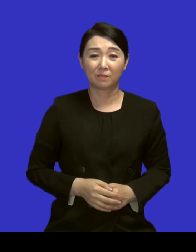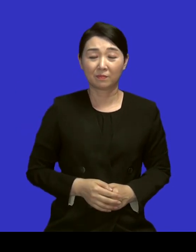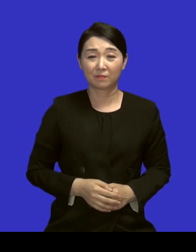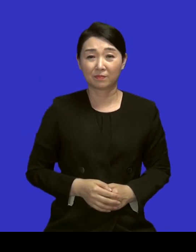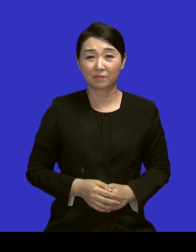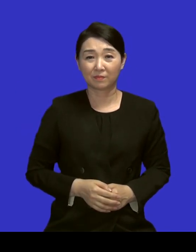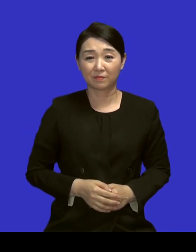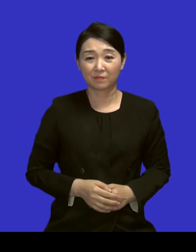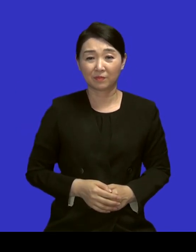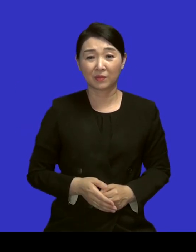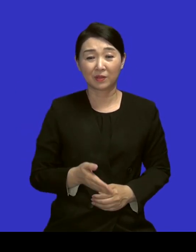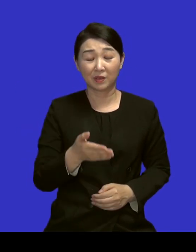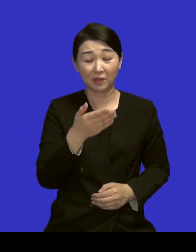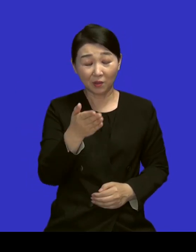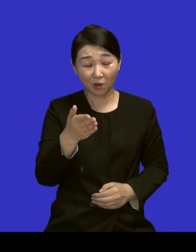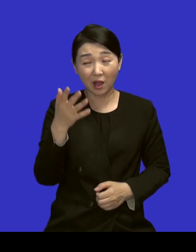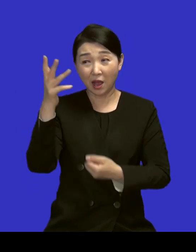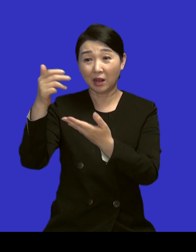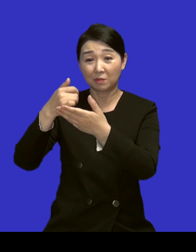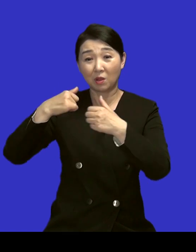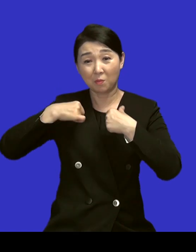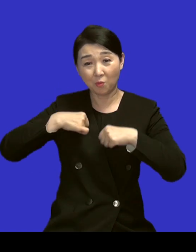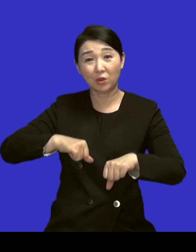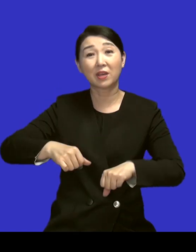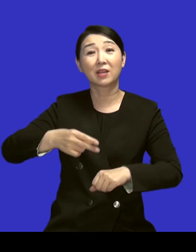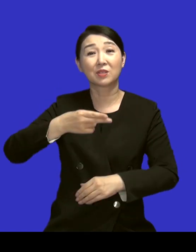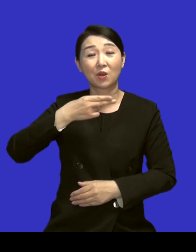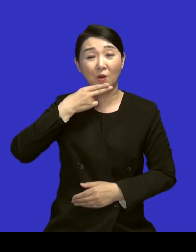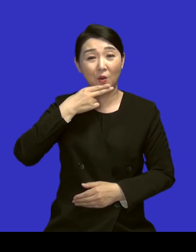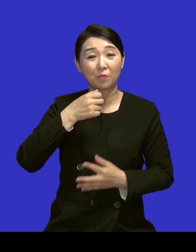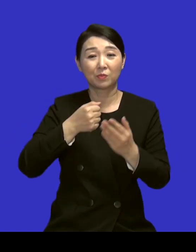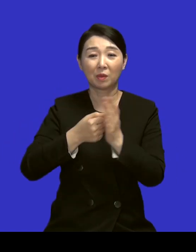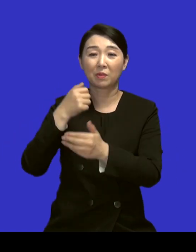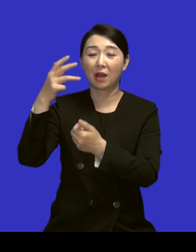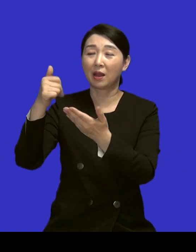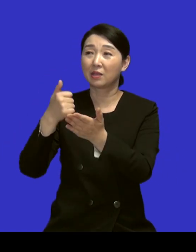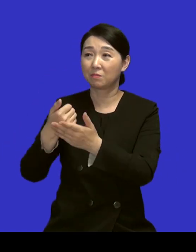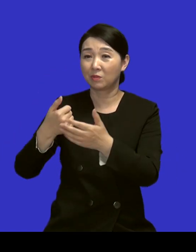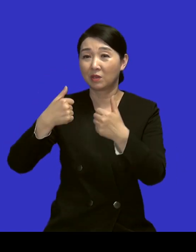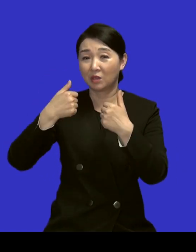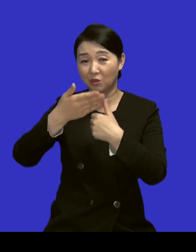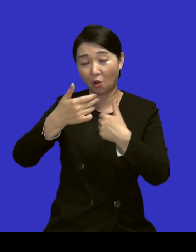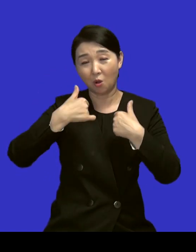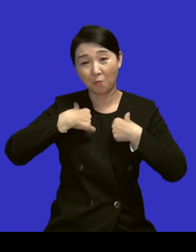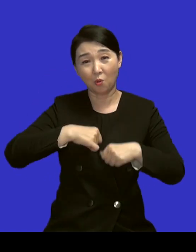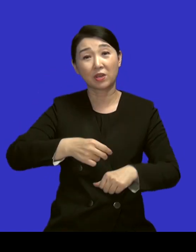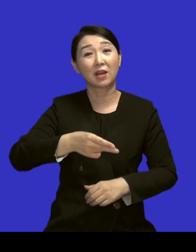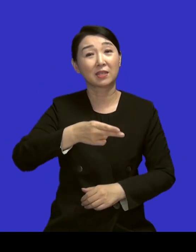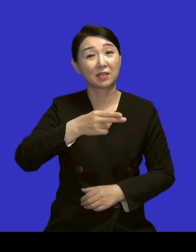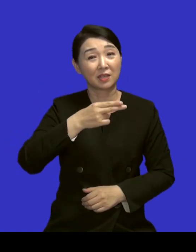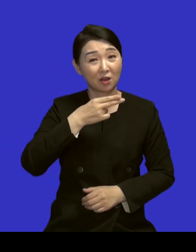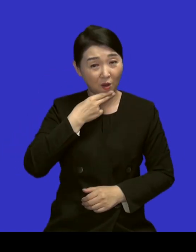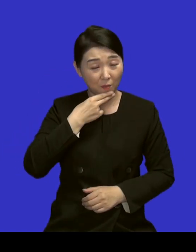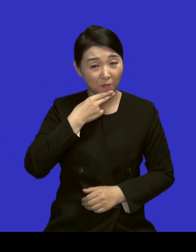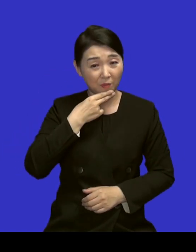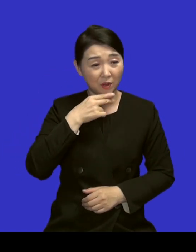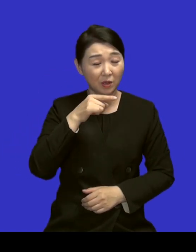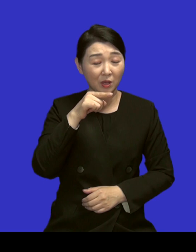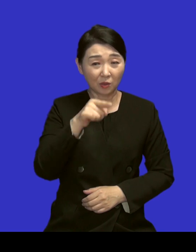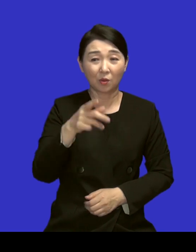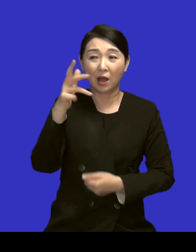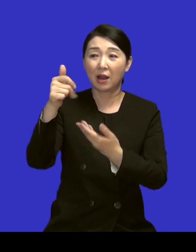너가 나를 포기하지 않았기에 내가 너를 포기하지 않아. 너가 내 길을